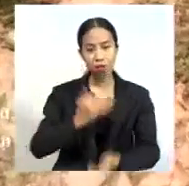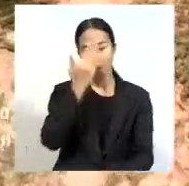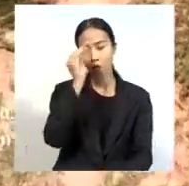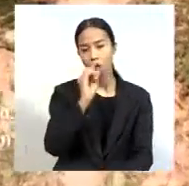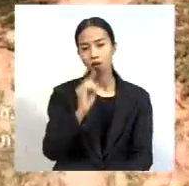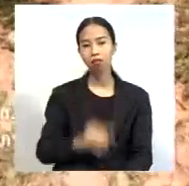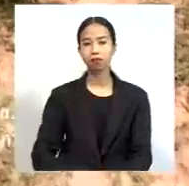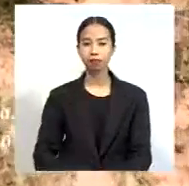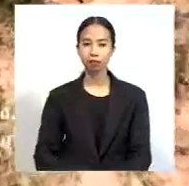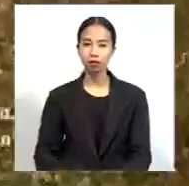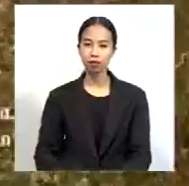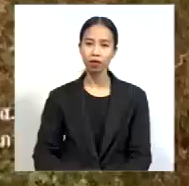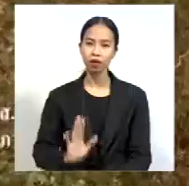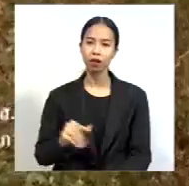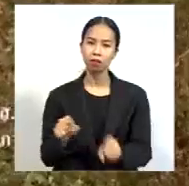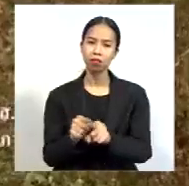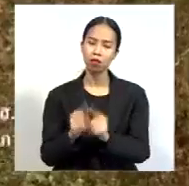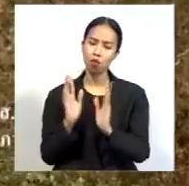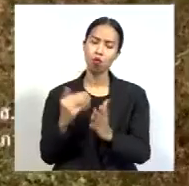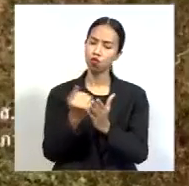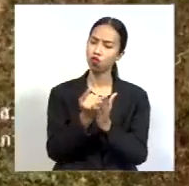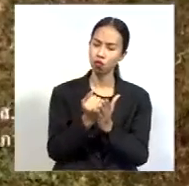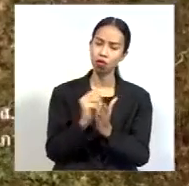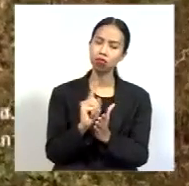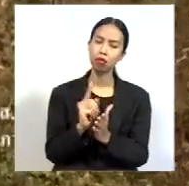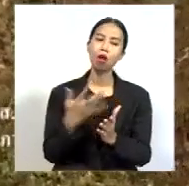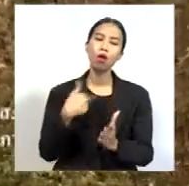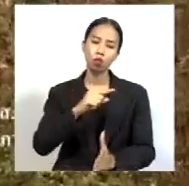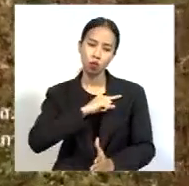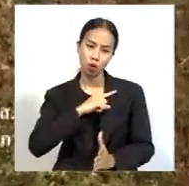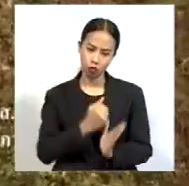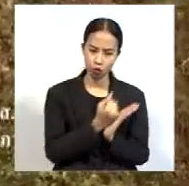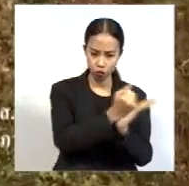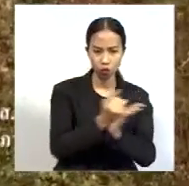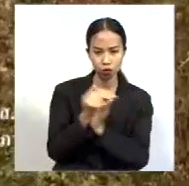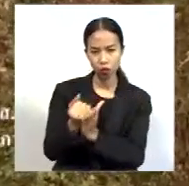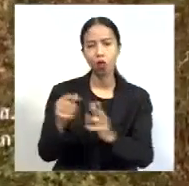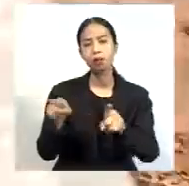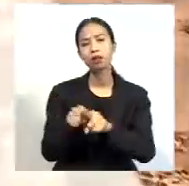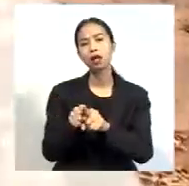าคงไม่มีใครที่จะมาช่วยได้ดีกว่าพวกเราช่วยเพื่อที่จะให้ผ่านปัญหาภัยแล้งในช่วงนี้ไป